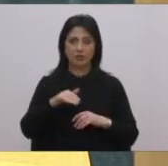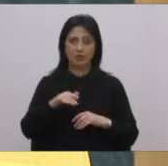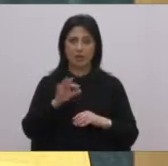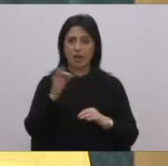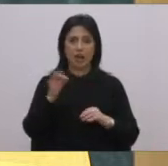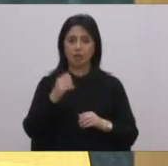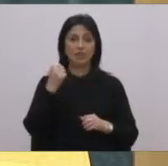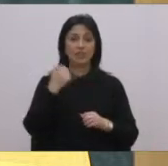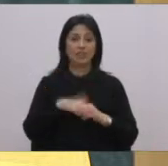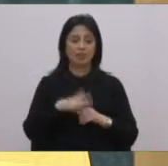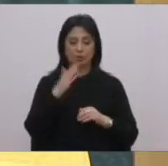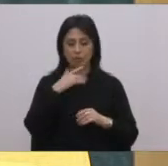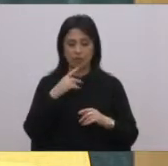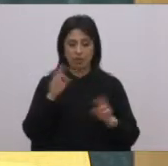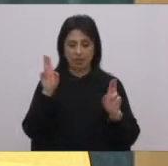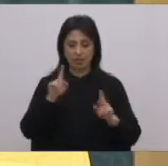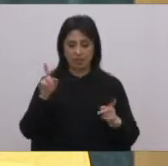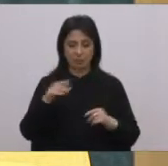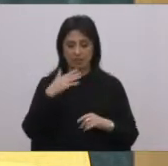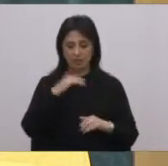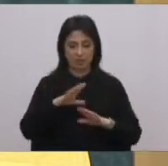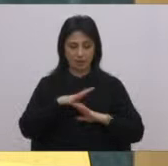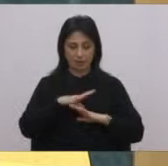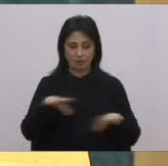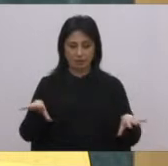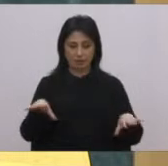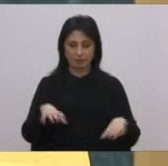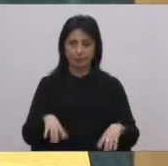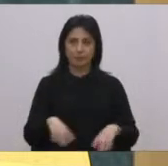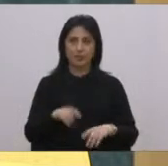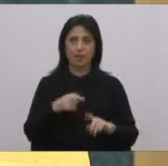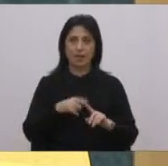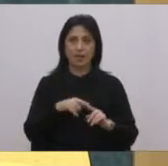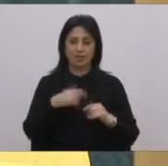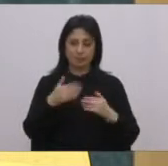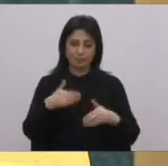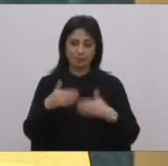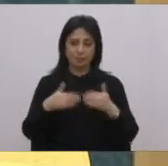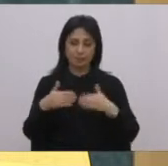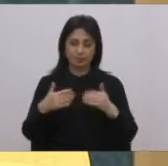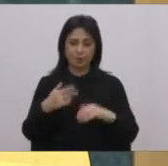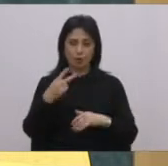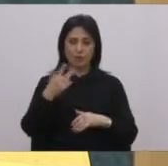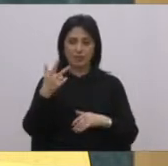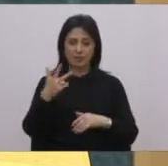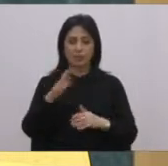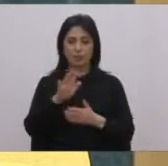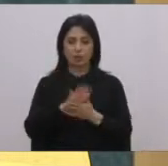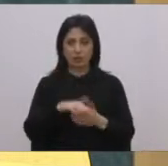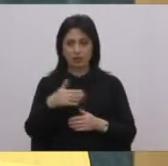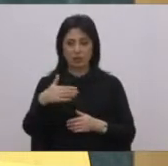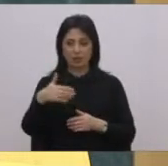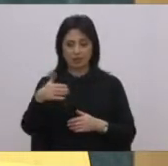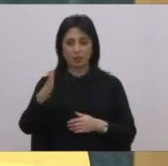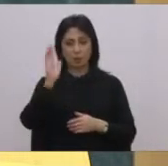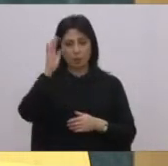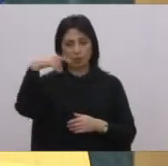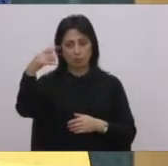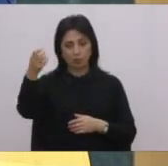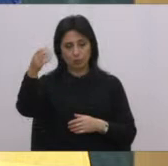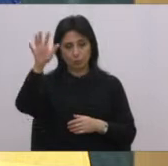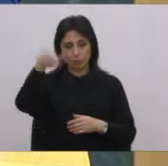მანამდე ცენტრალიზებული ან სტანდარტის შესაბამის წყალმომარაგება არ ქონდა. ეს ტენდენცია ბუნებრივია 23-შიც გრძელდება და შემდგომ წლებშიც